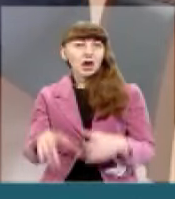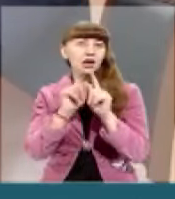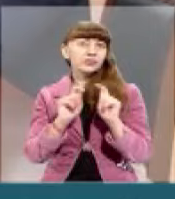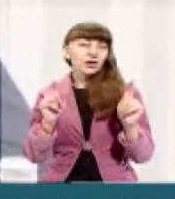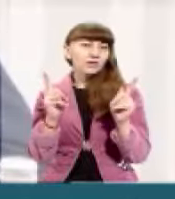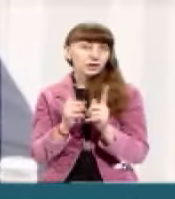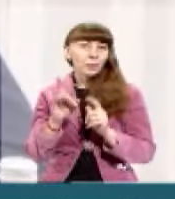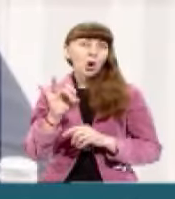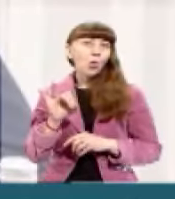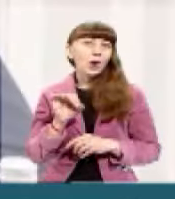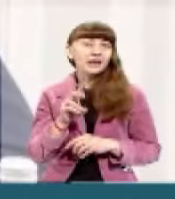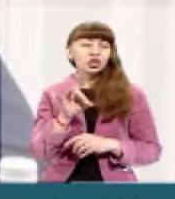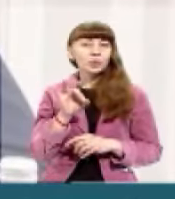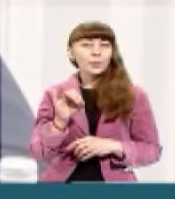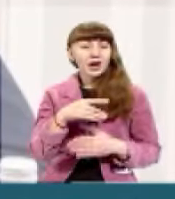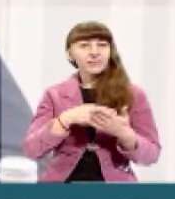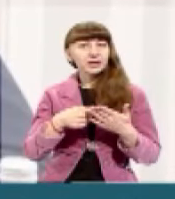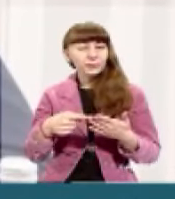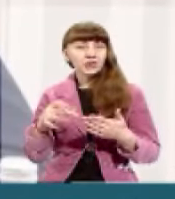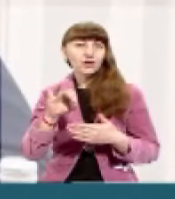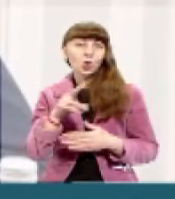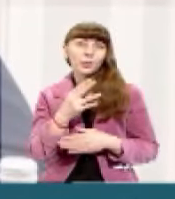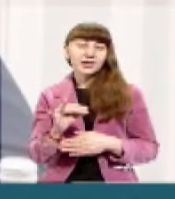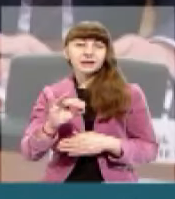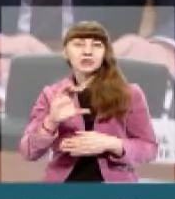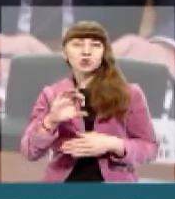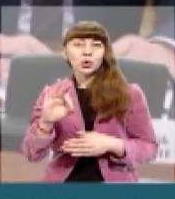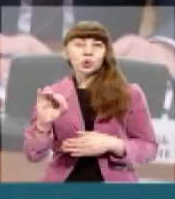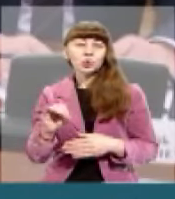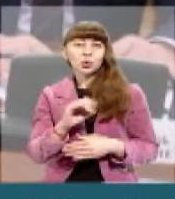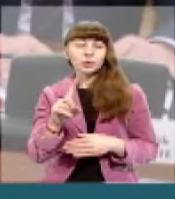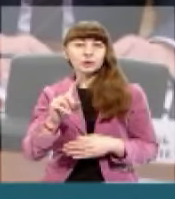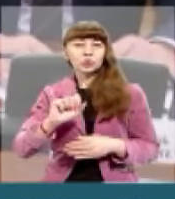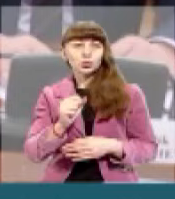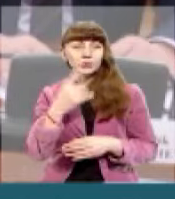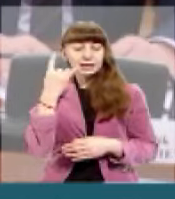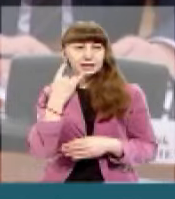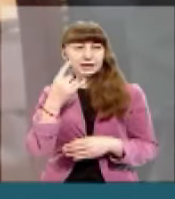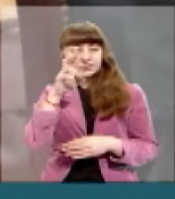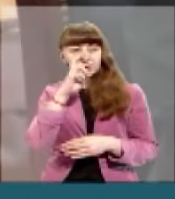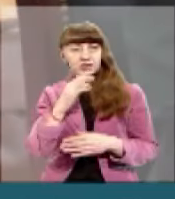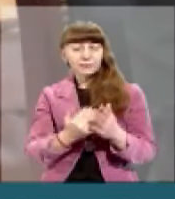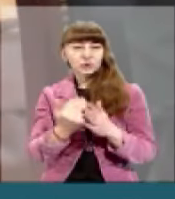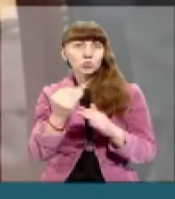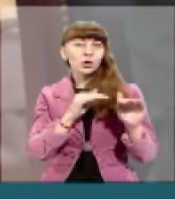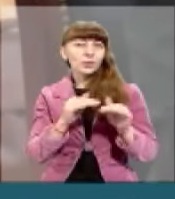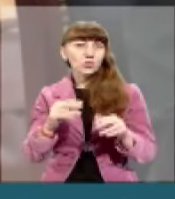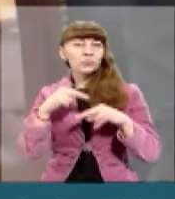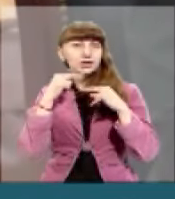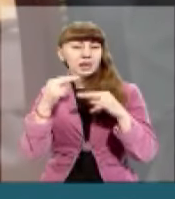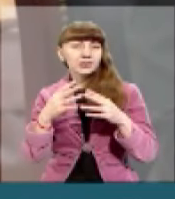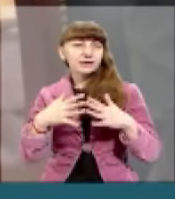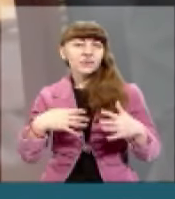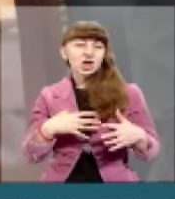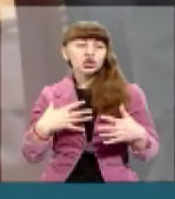Открывая встречу, Маулен Ашимбаев отметил, что Европейский союз является стратегическим партнером Казахстана и стране на высоком уровне. Уделяется